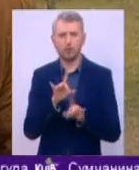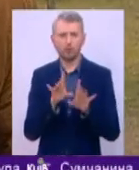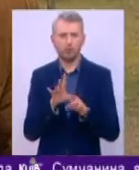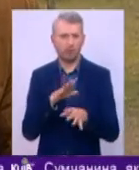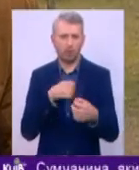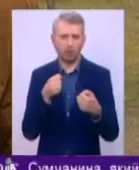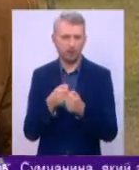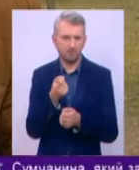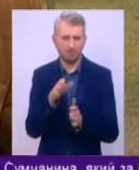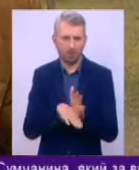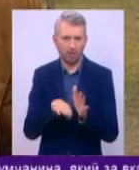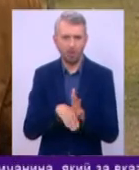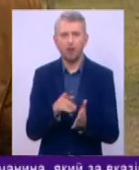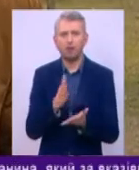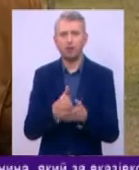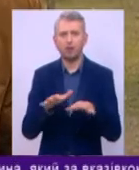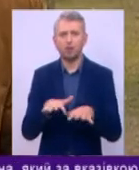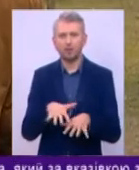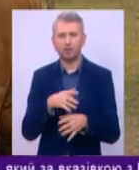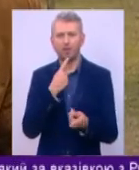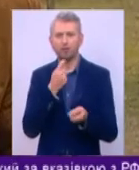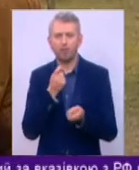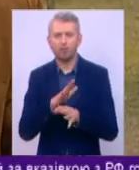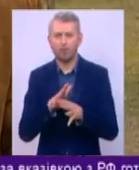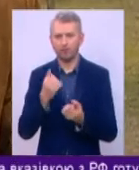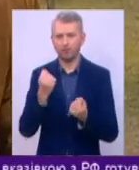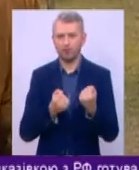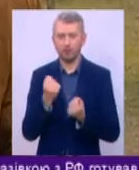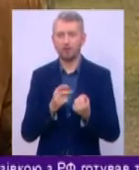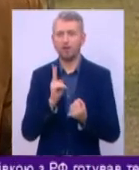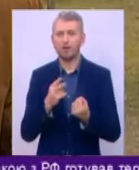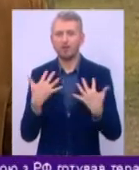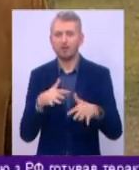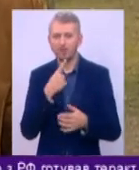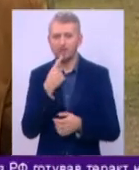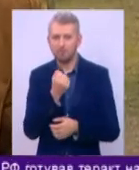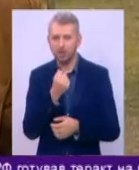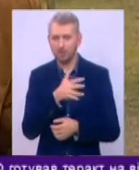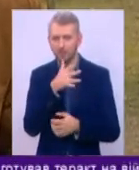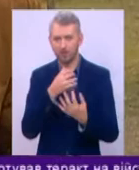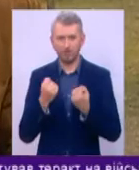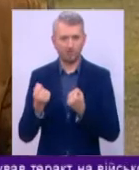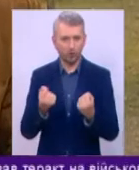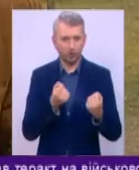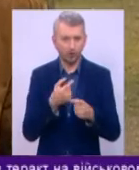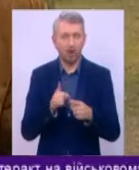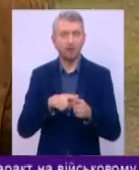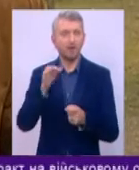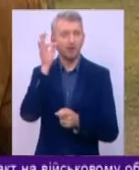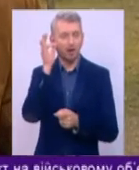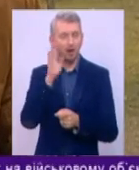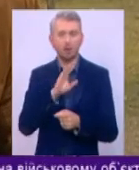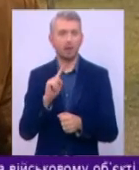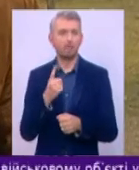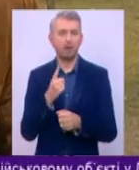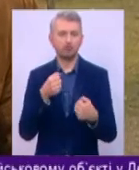ДТП, проте мало місце необачність водіїв, які втратили пильність під час водії. водіння. І це вже, нагадаю, не перше